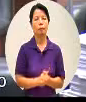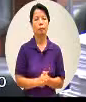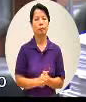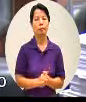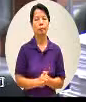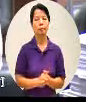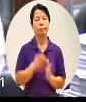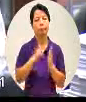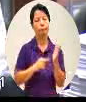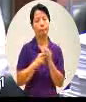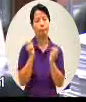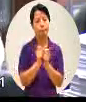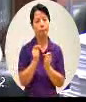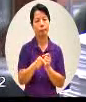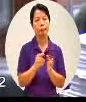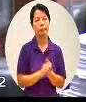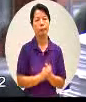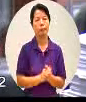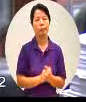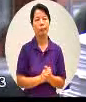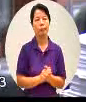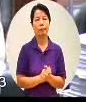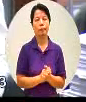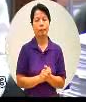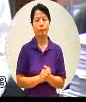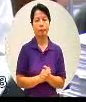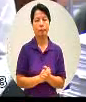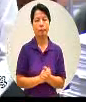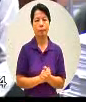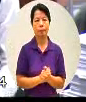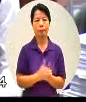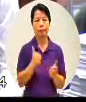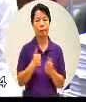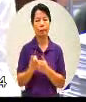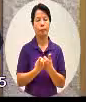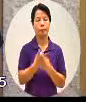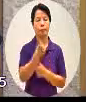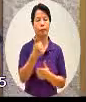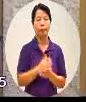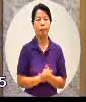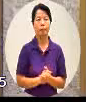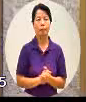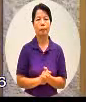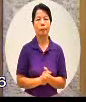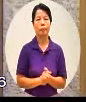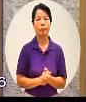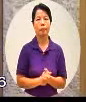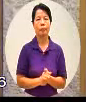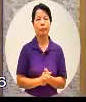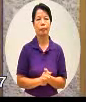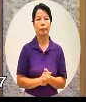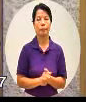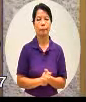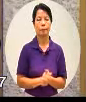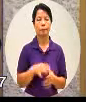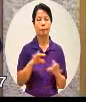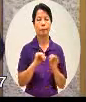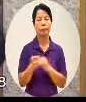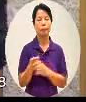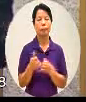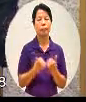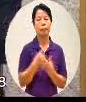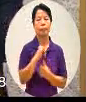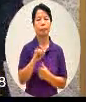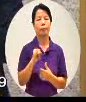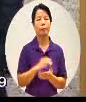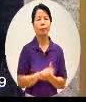下，针对本案。 多谢议长哈，多谢那个陆议员、韩秘书议